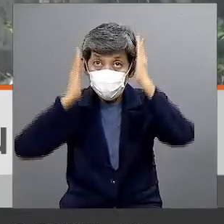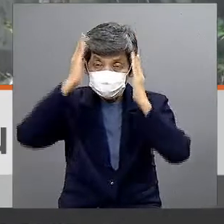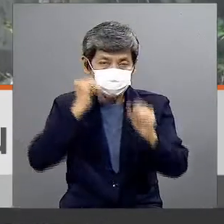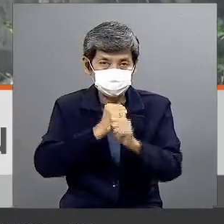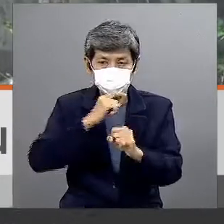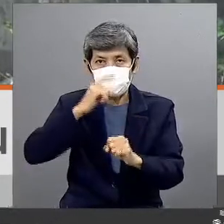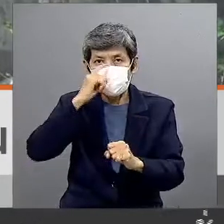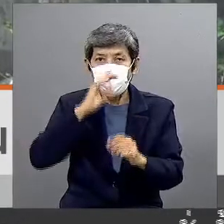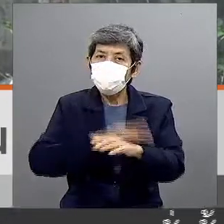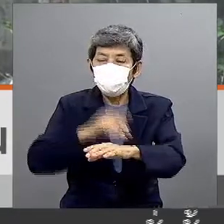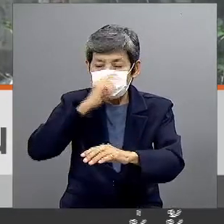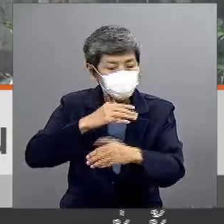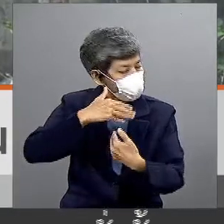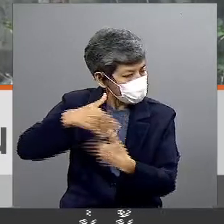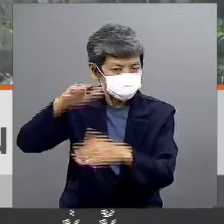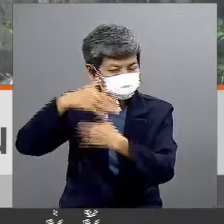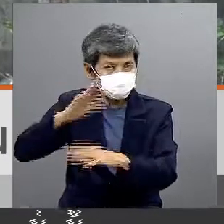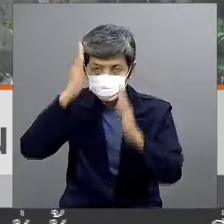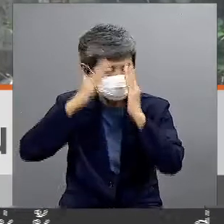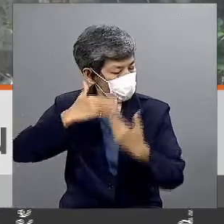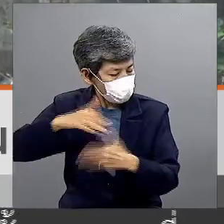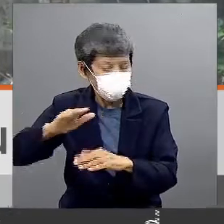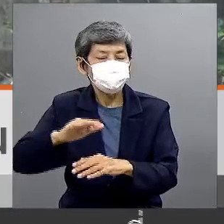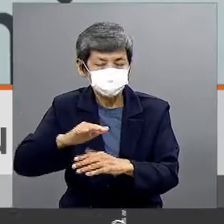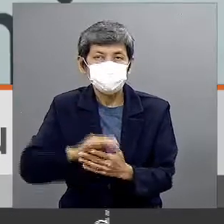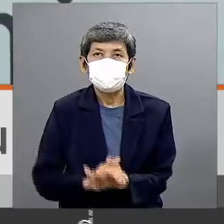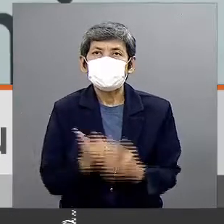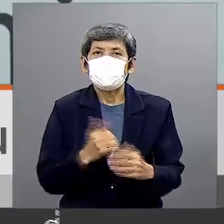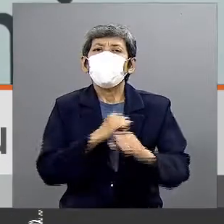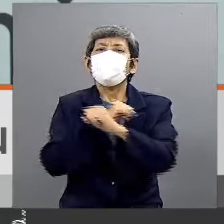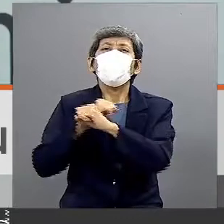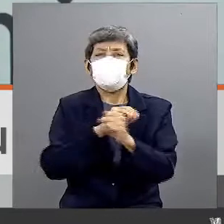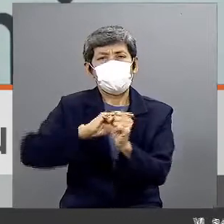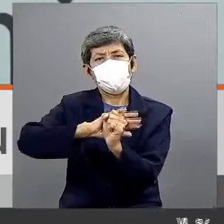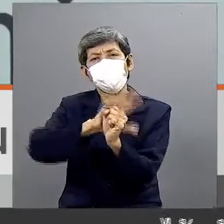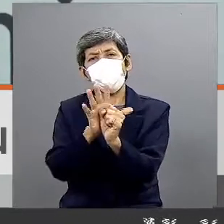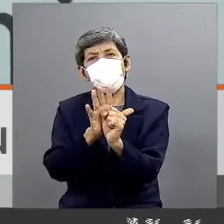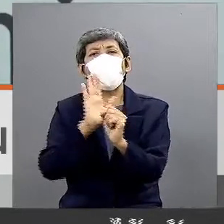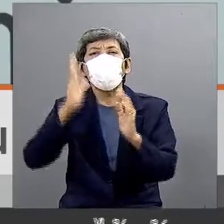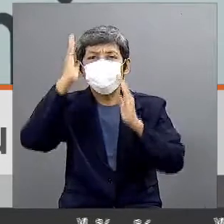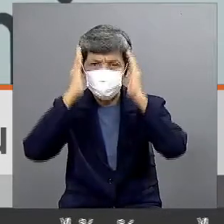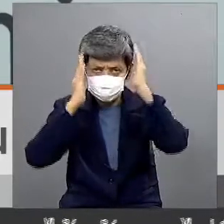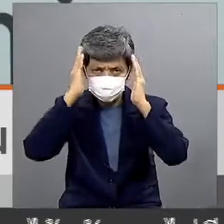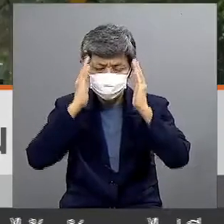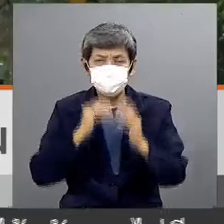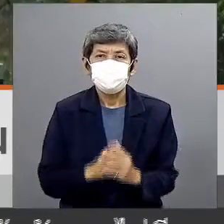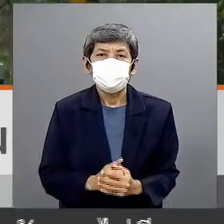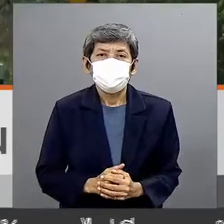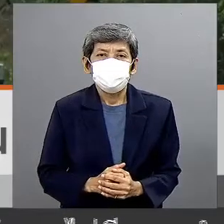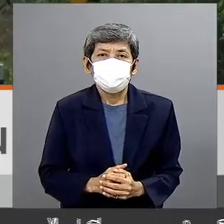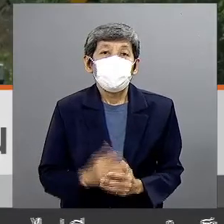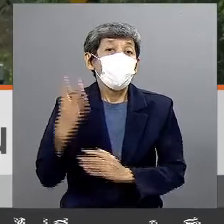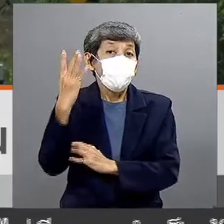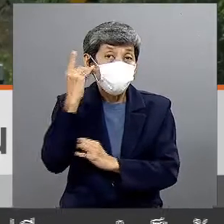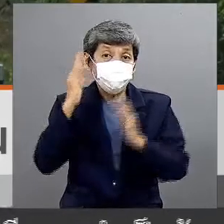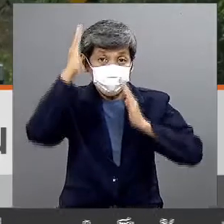สัญชาติต่างๆออกจากประเทศอีกระรอกเพื่อควบคุมการแพร่ระบาดเข้าเป็นสิบเก้าในประเทศซึ่งเมื่อวานนี้มาเลเซีย